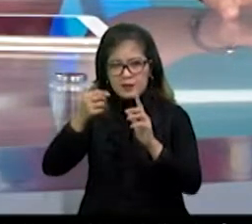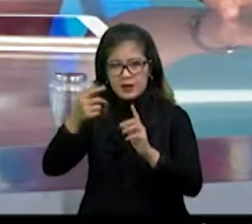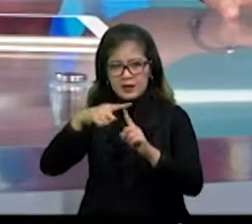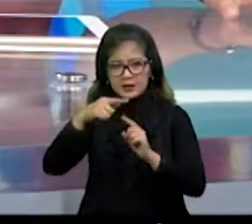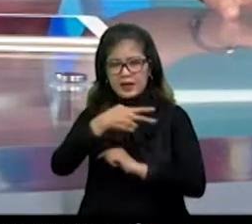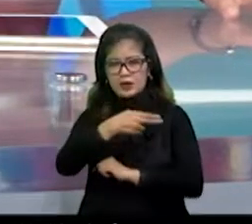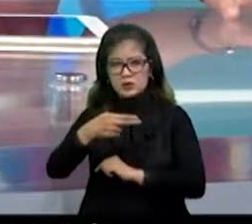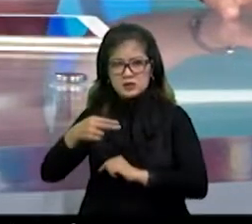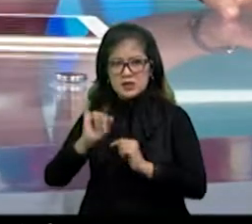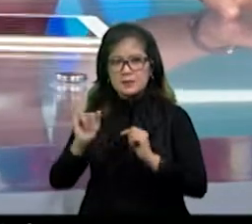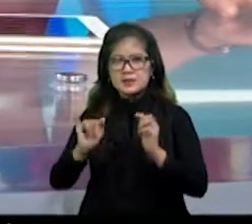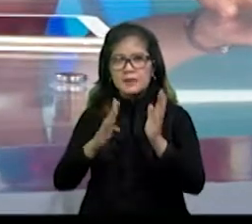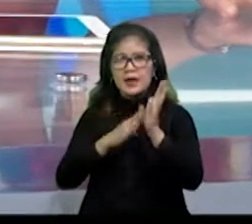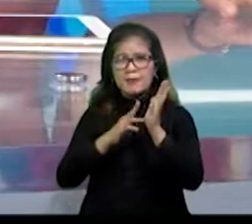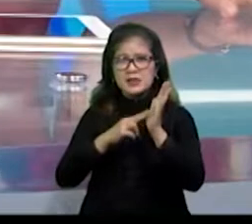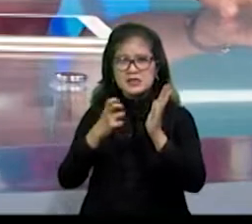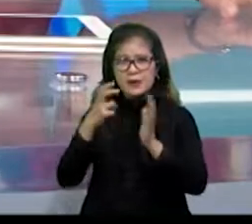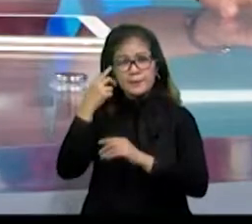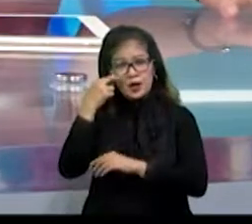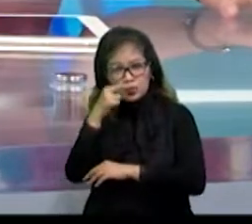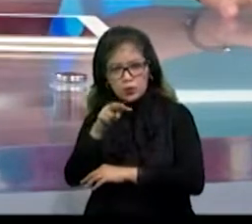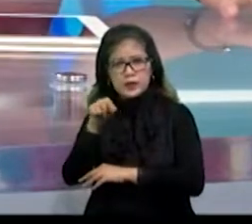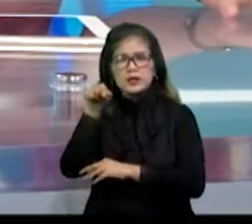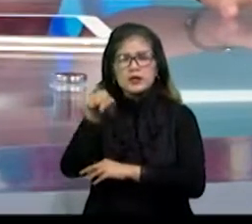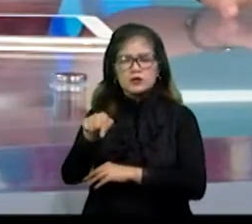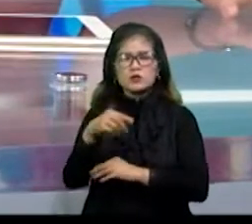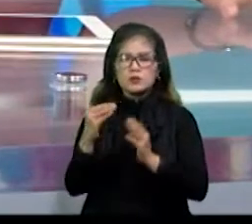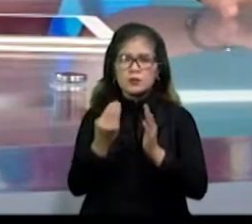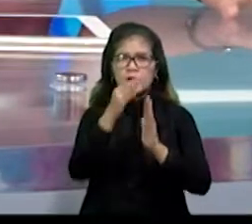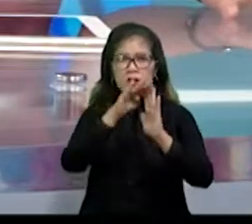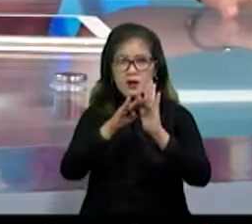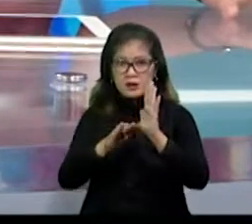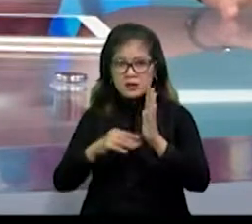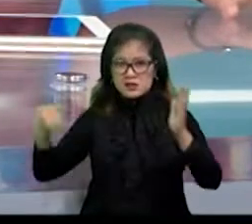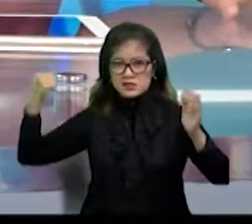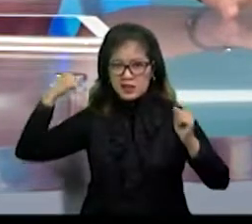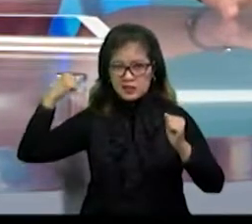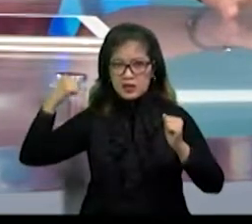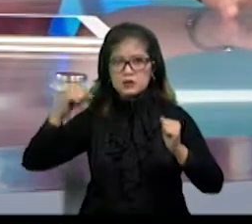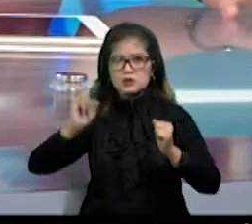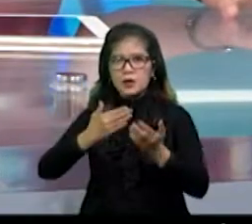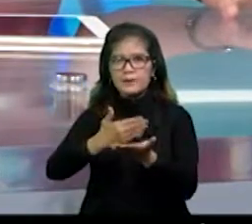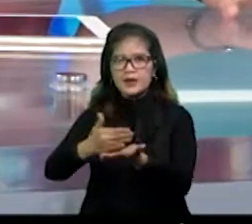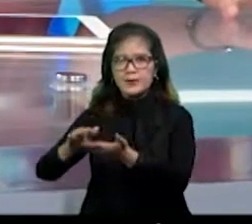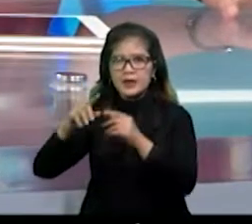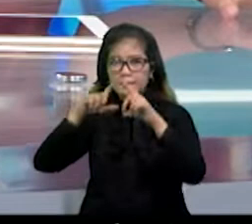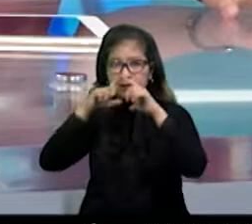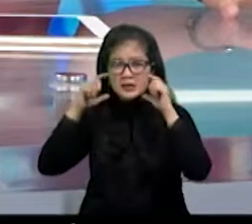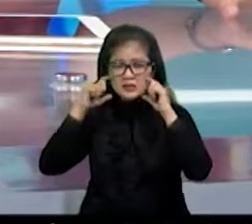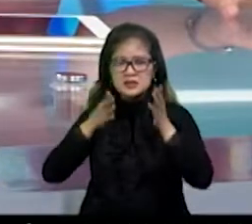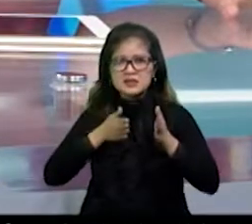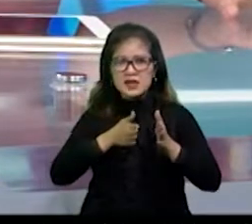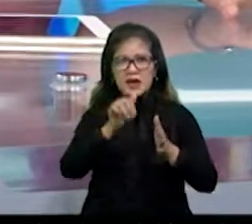MNC Peduli memberikan himbauan disiplin protokol kesehatan serta membagikan masker kepada warga di Jalan Asia Afrika, Kota Bandung,